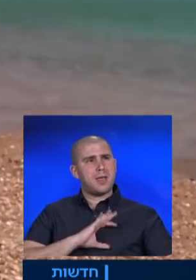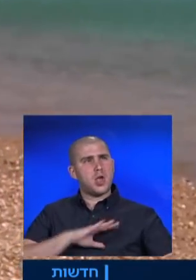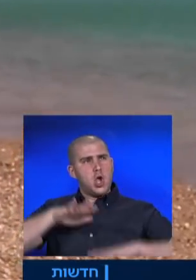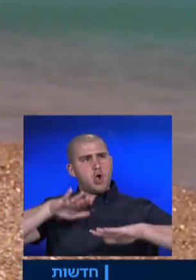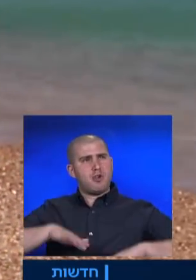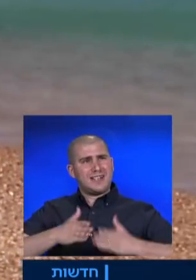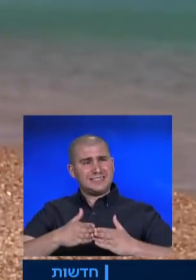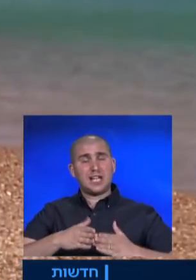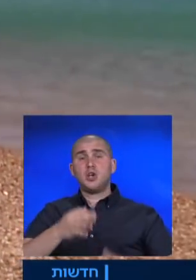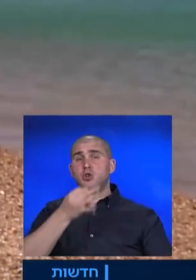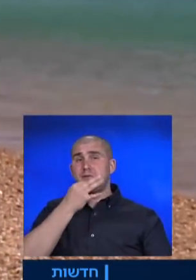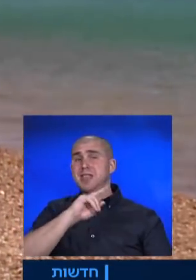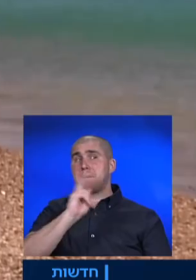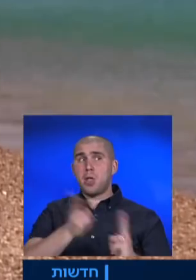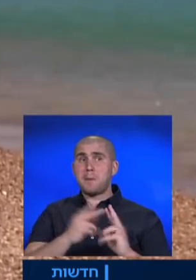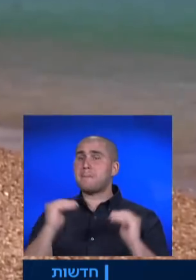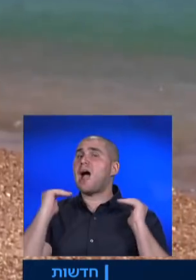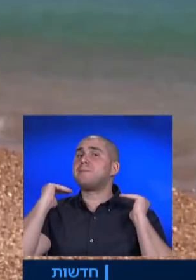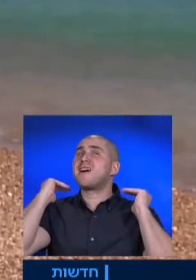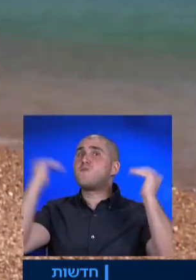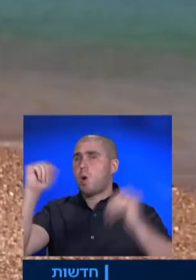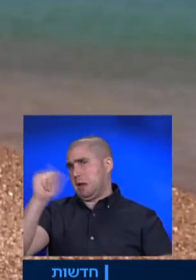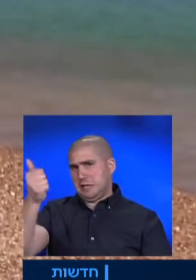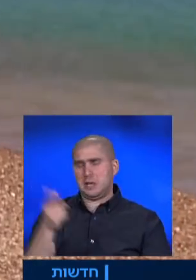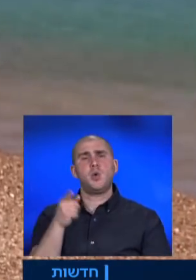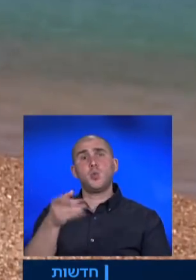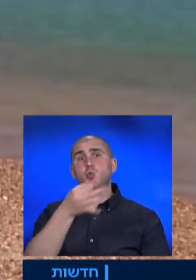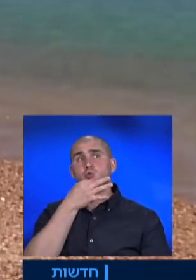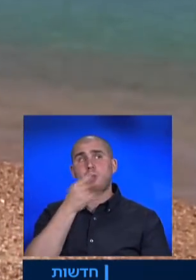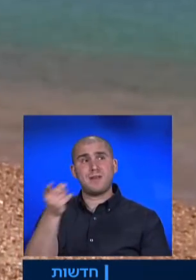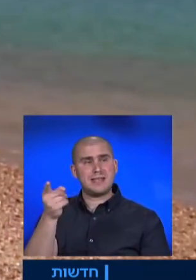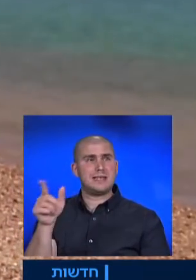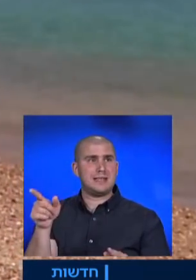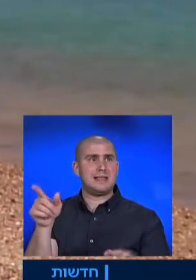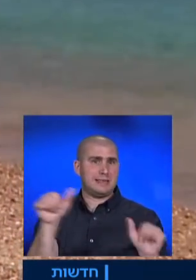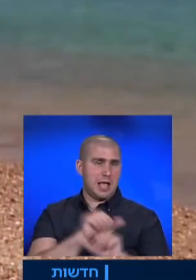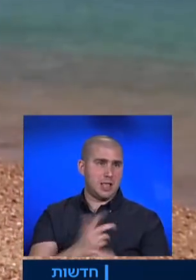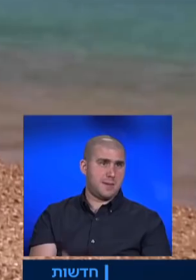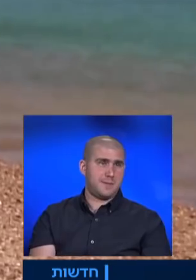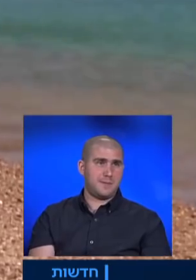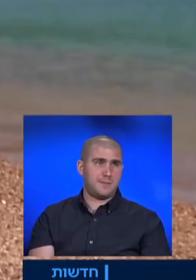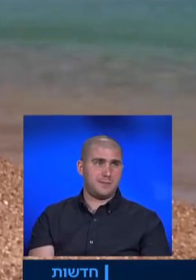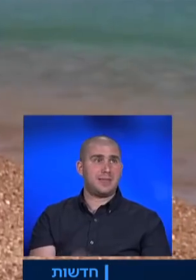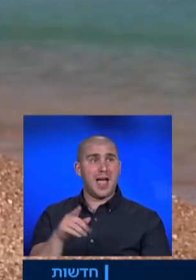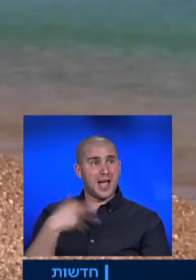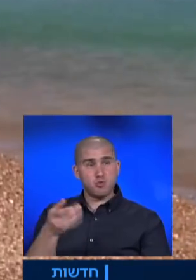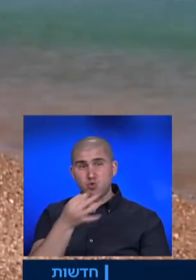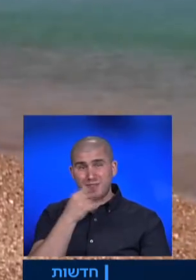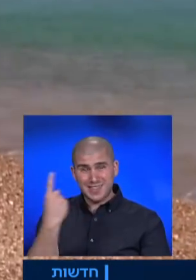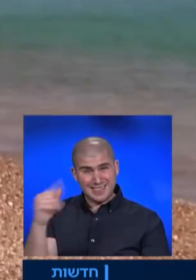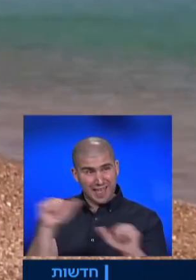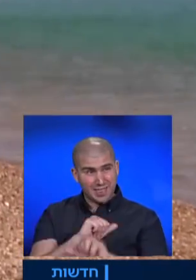בינלאומי ברמה הכי גבוהה, והוא שופט שהיא טעתה. אחרי שהוא שפט שהיא טעתה ונתן לה